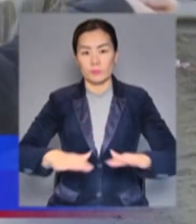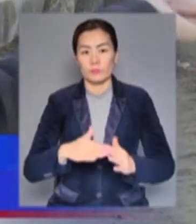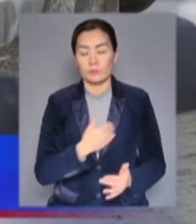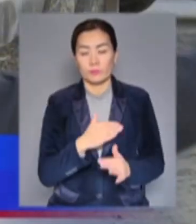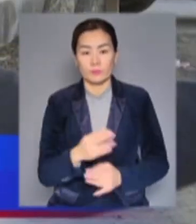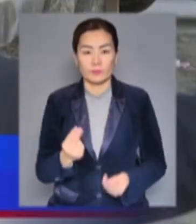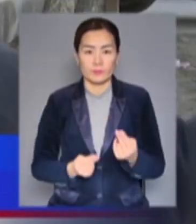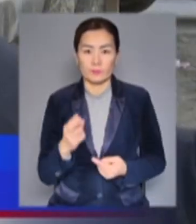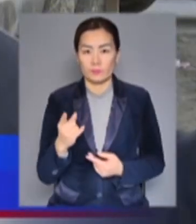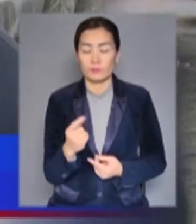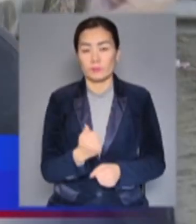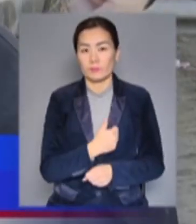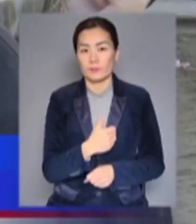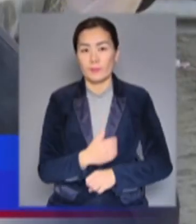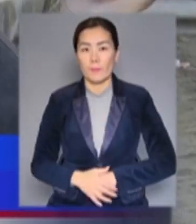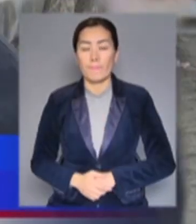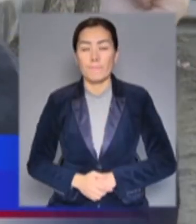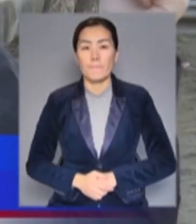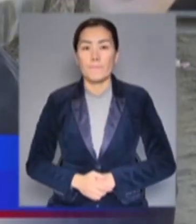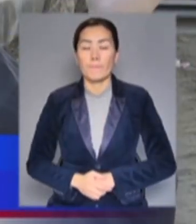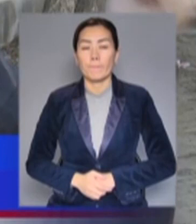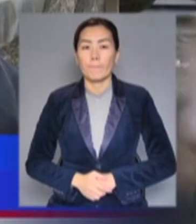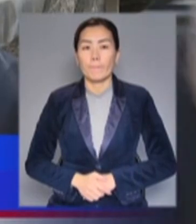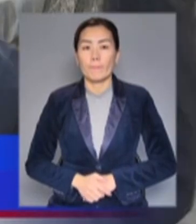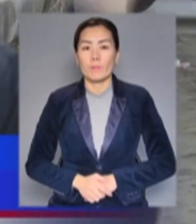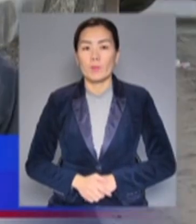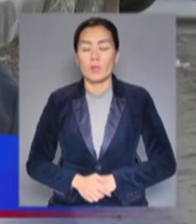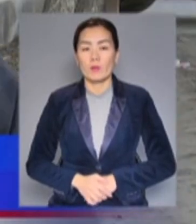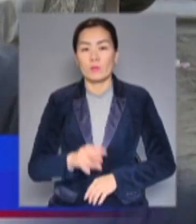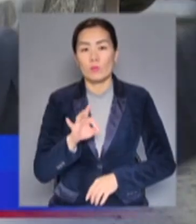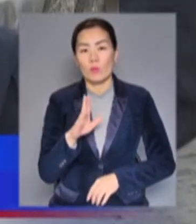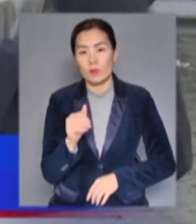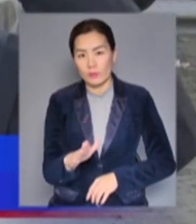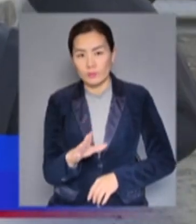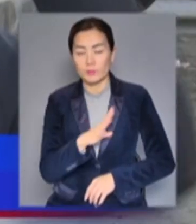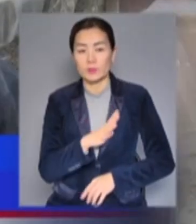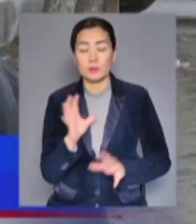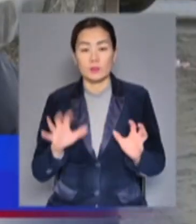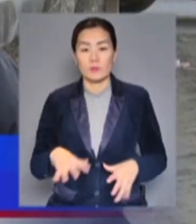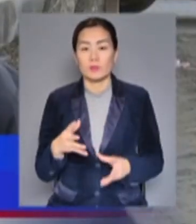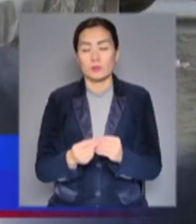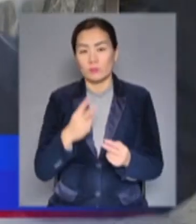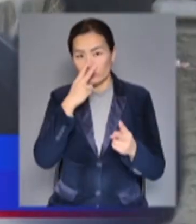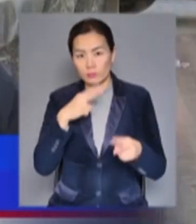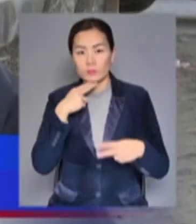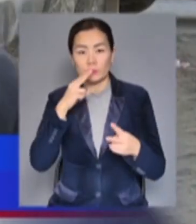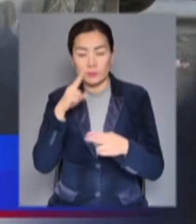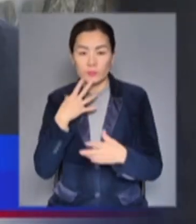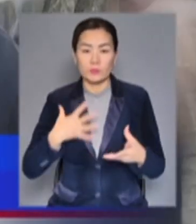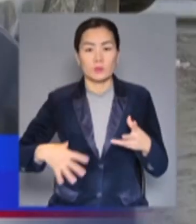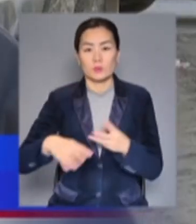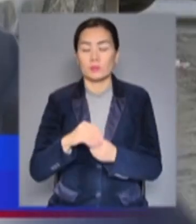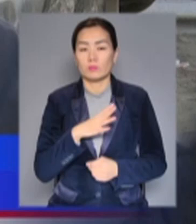балдар қағып кетуі мүмкін. Жан-жағымызды кіне инофирма қысып-қысып тастады. Мен Ноғайып та келді, кекен соның замы болғаны өзі аяқ та келді. Көріп